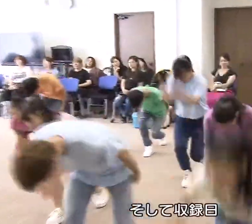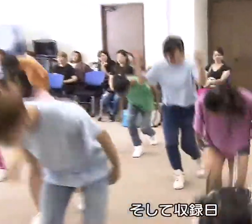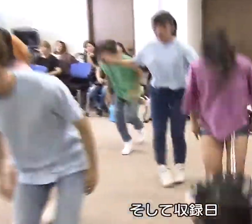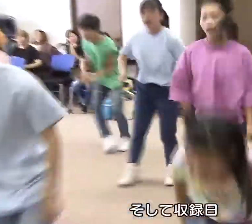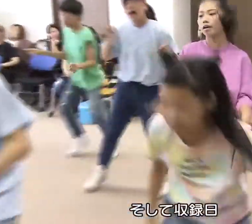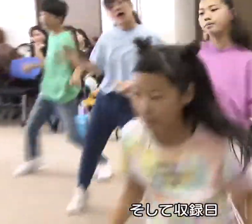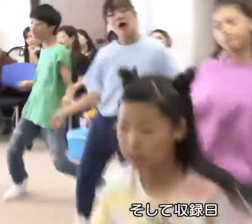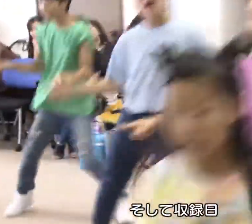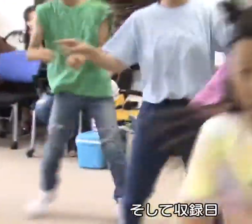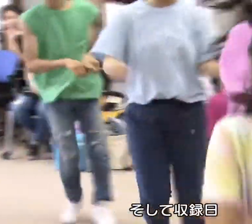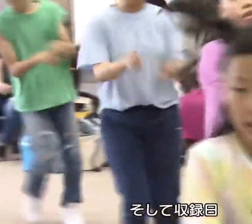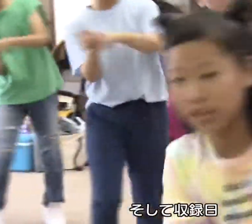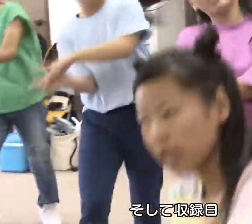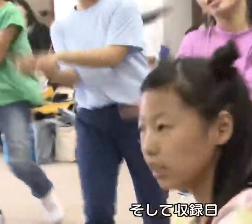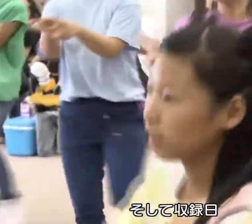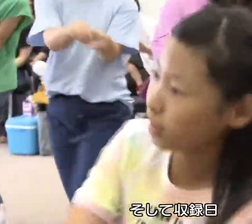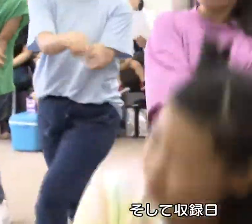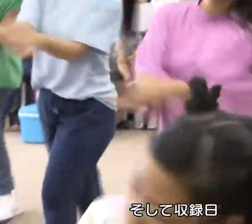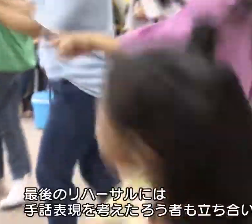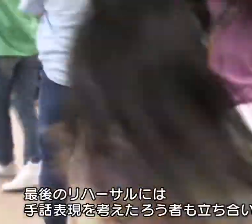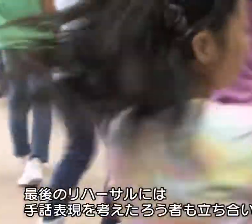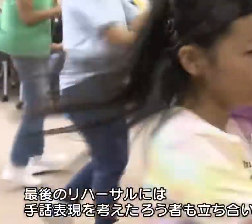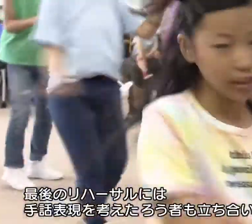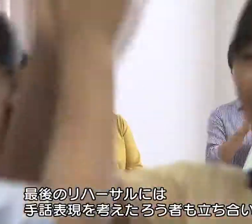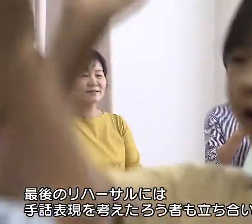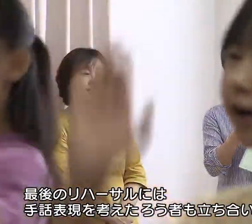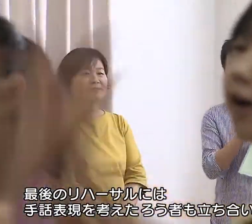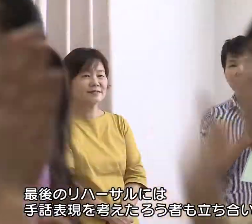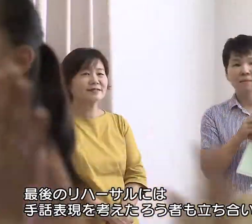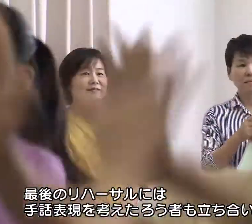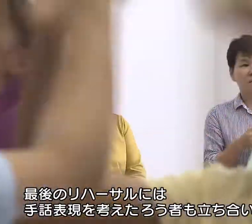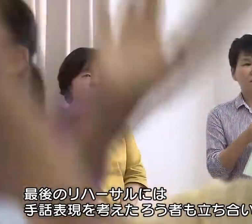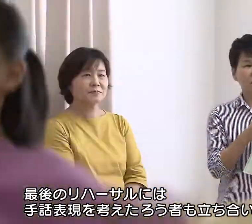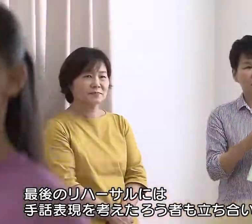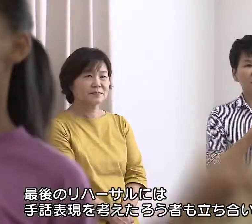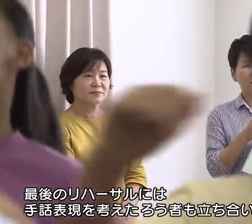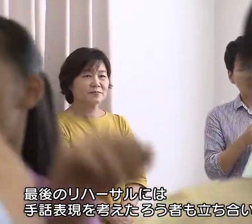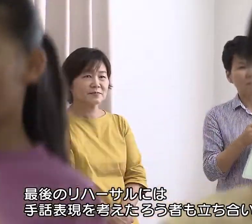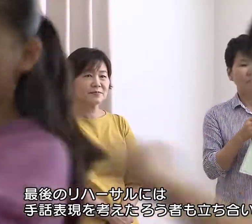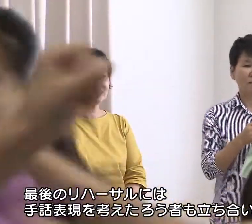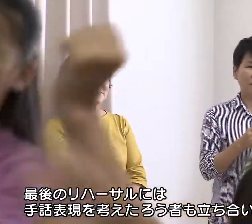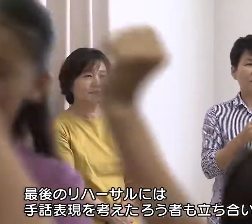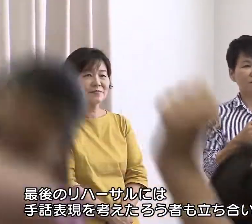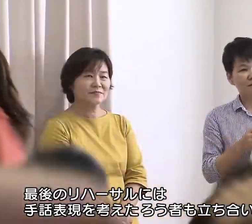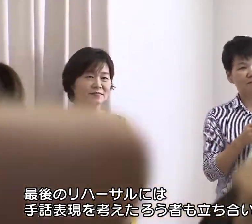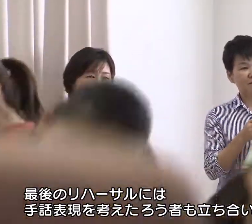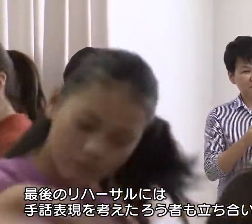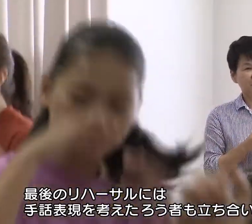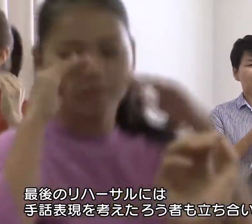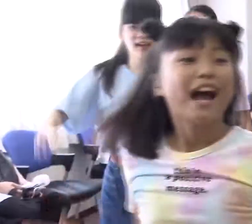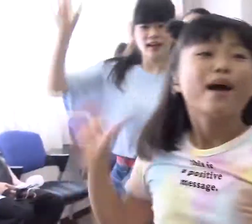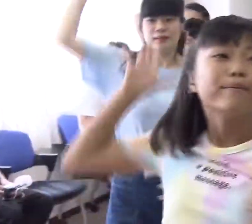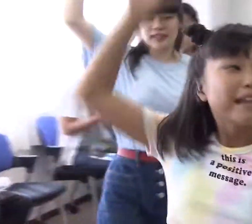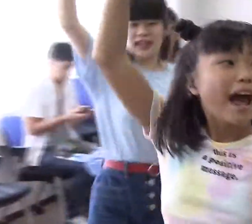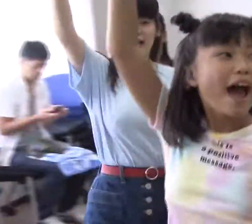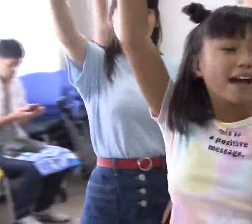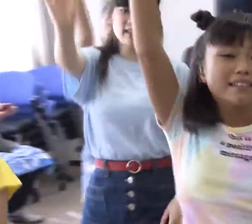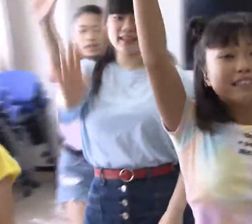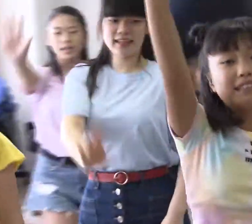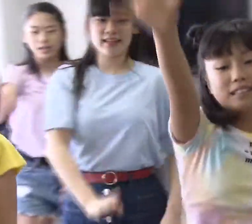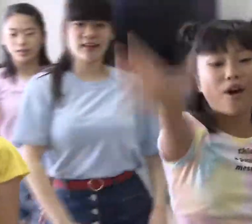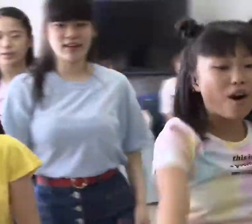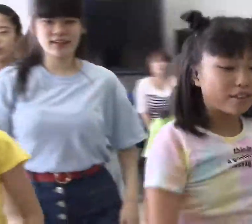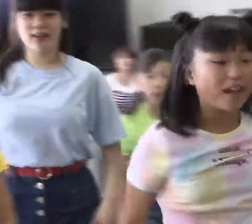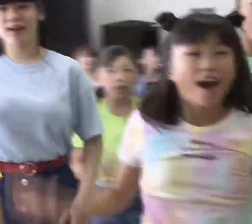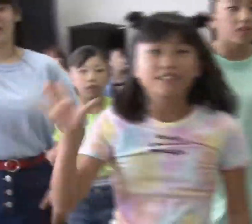そして収録日、最後のリハーサルには手話表現を考えたろう者も立ち会い見守ります。 未